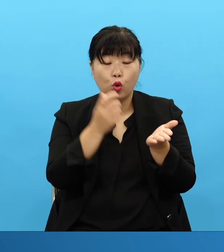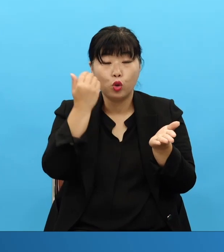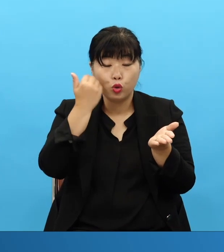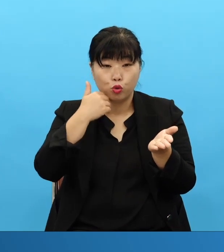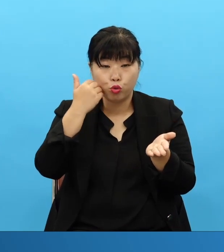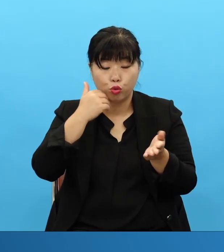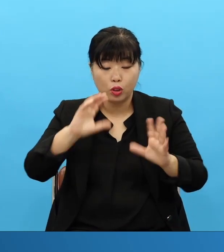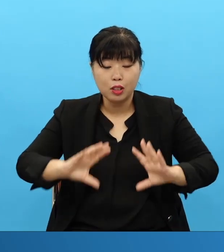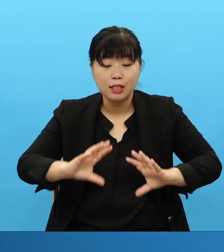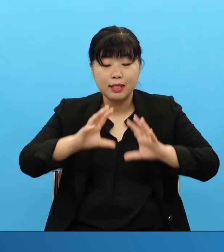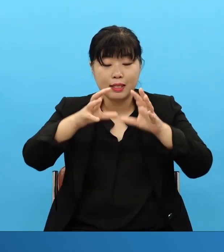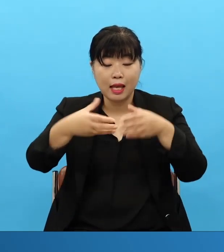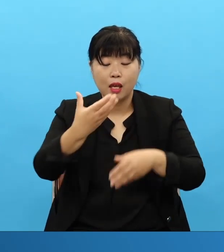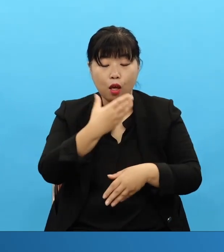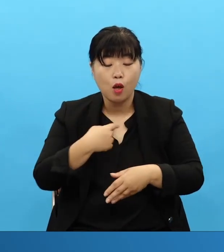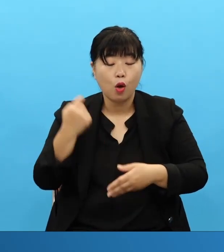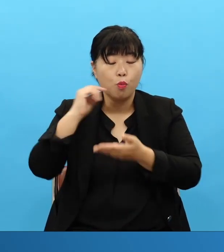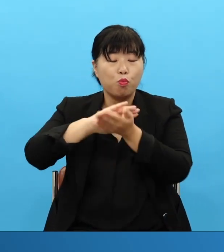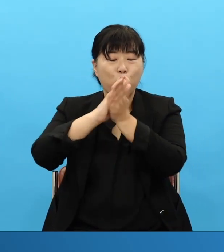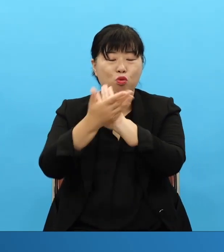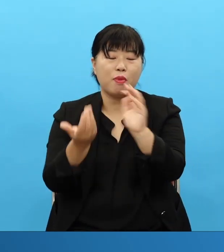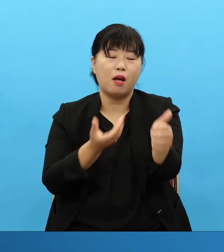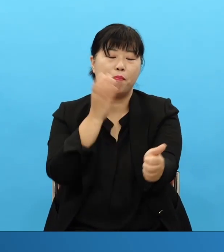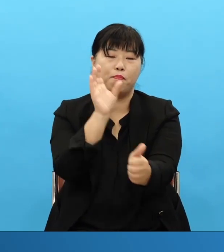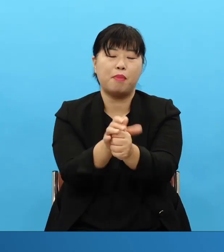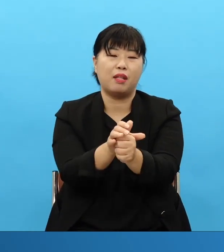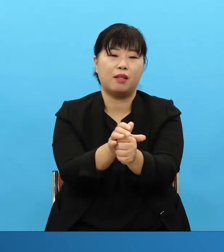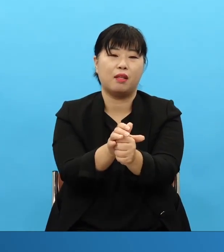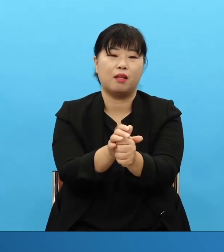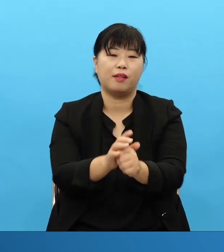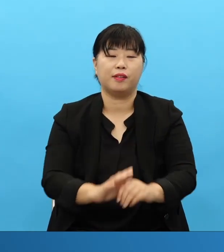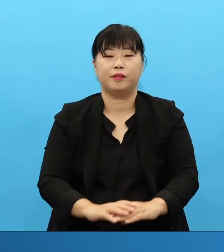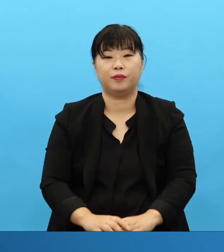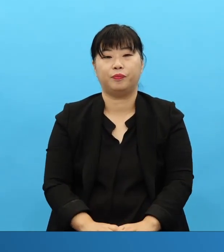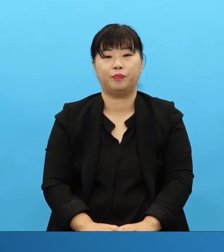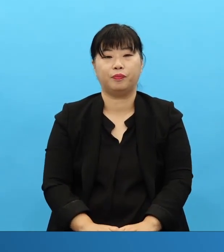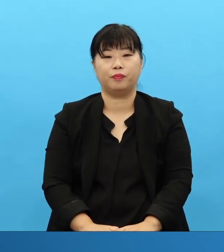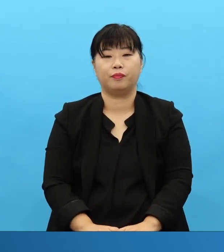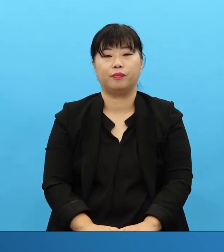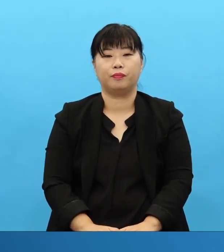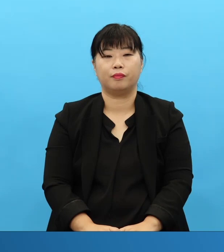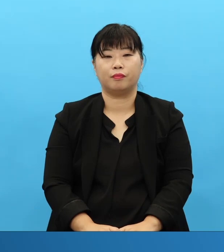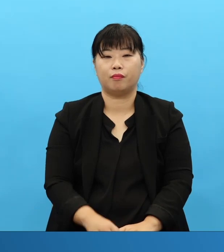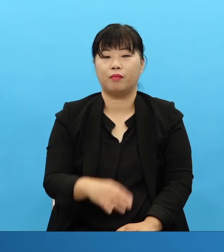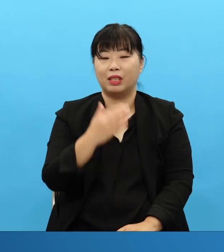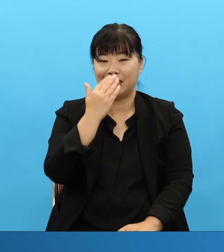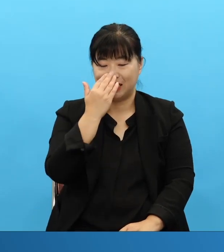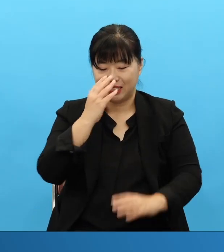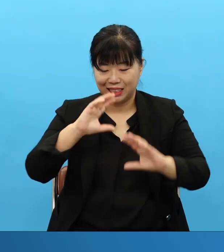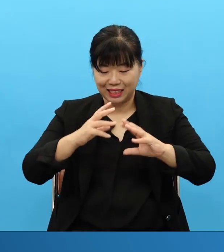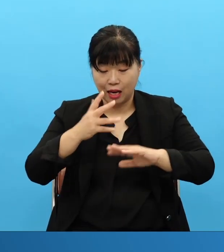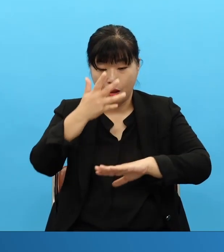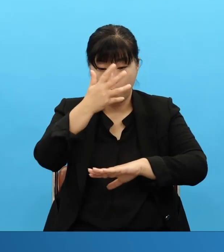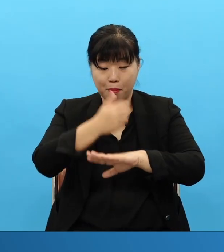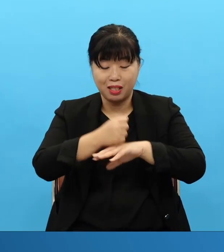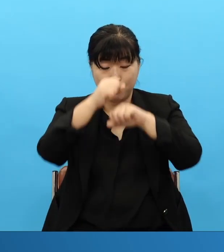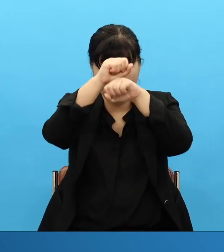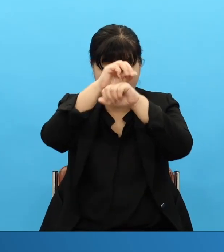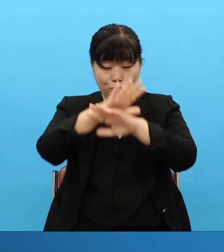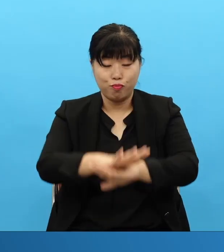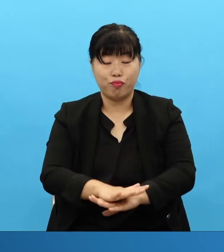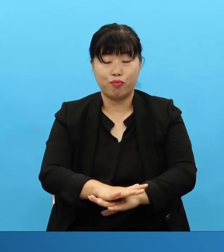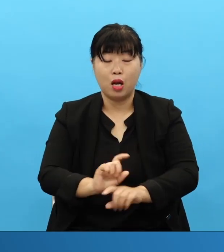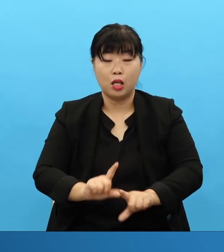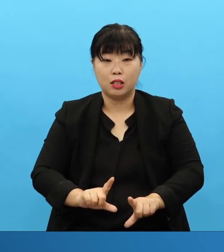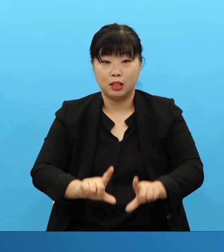imagined that they would become the main figures for Rome and world evangelization. 이스라엘 마지막 무너지는 날, 그날이